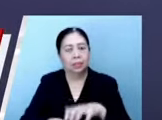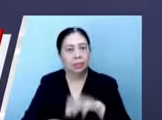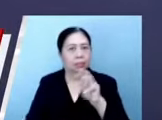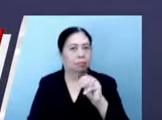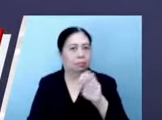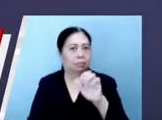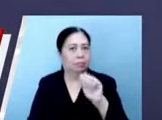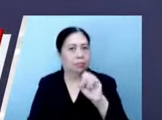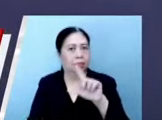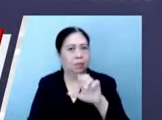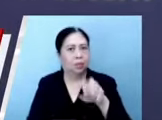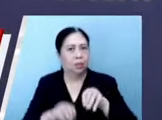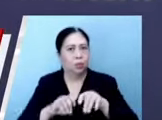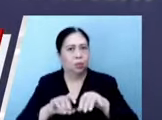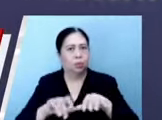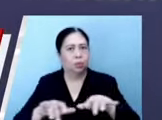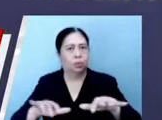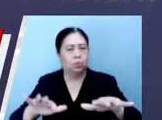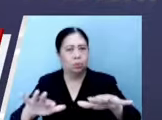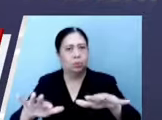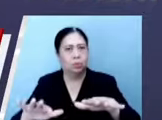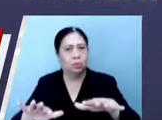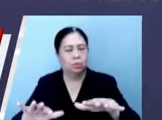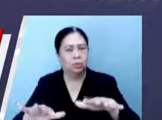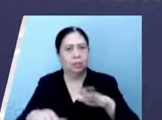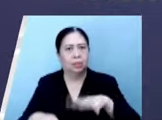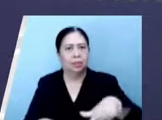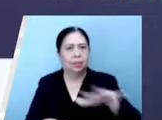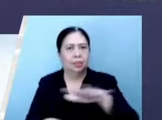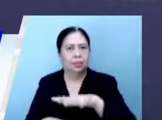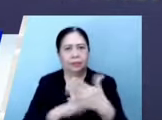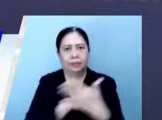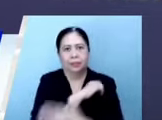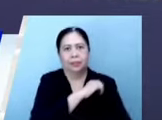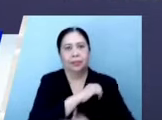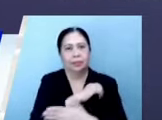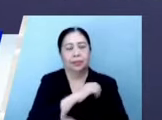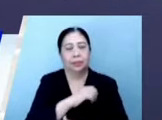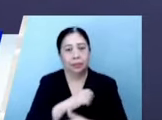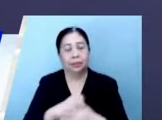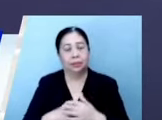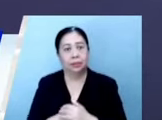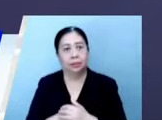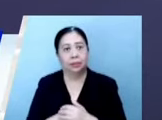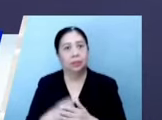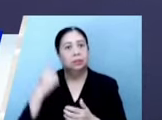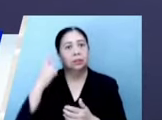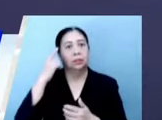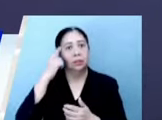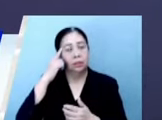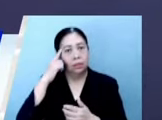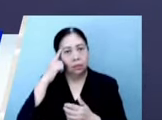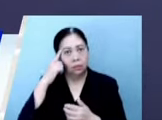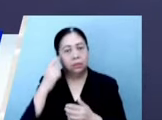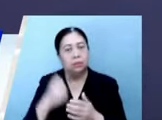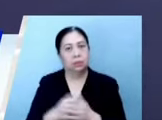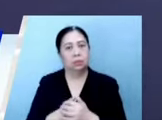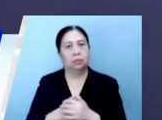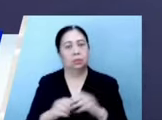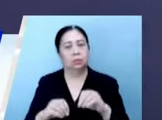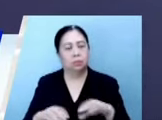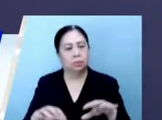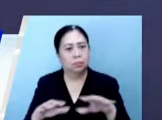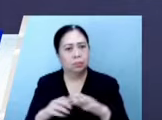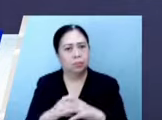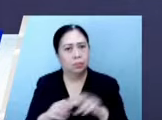to our member state in the region, and I think this is very important. We see in